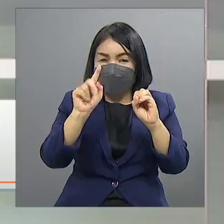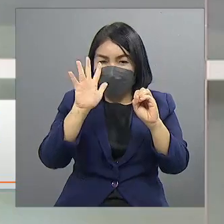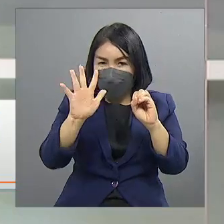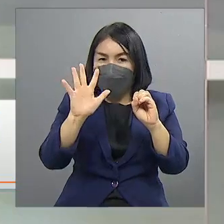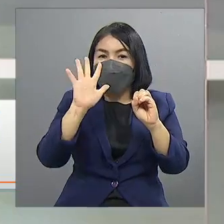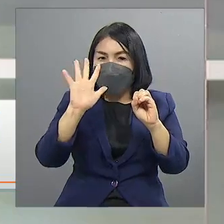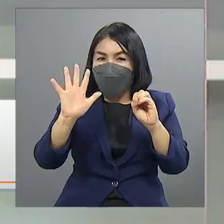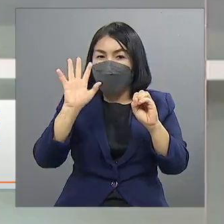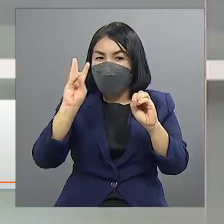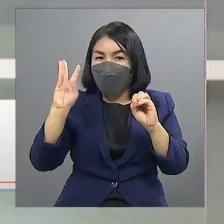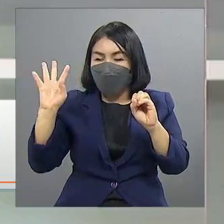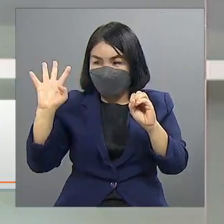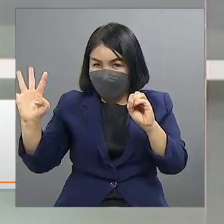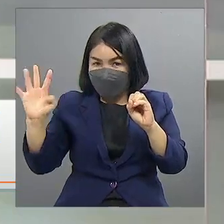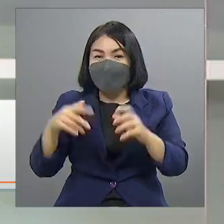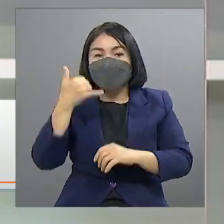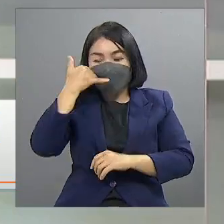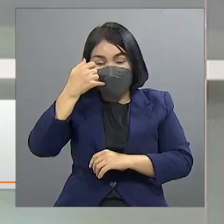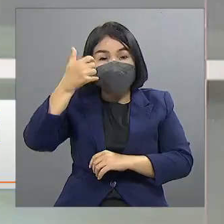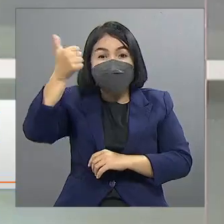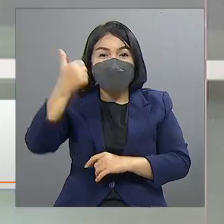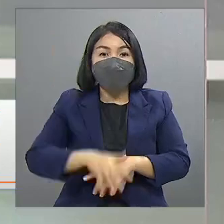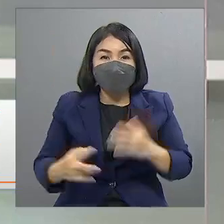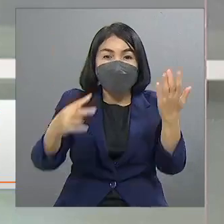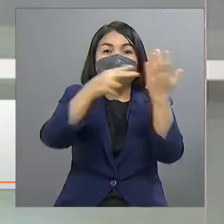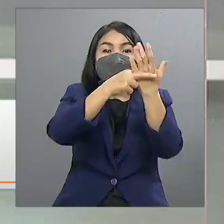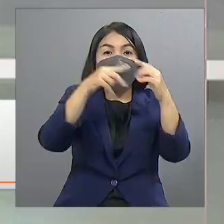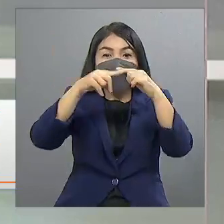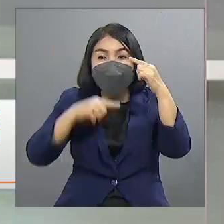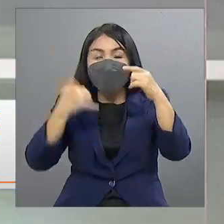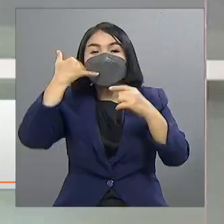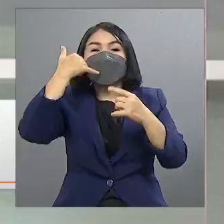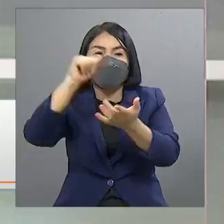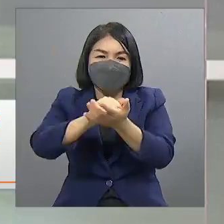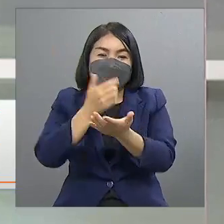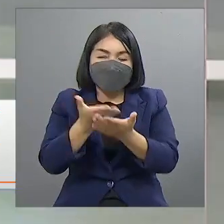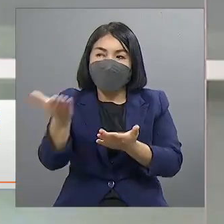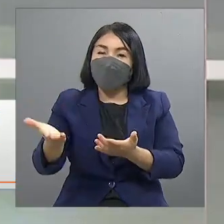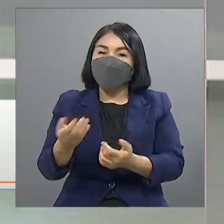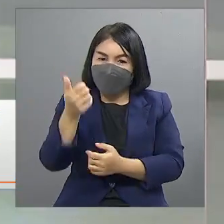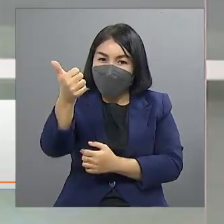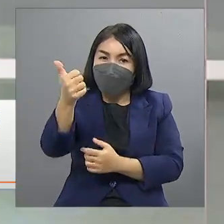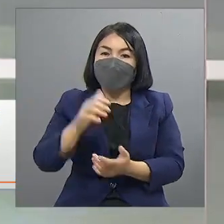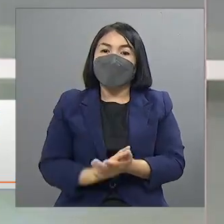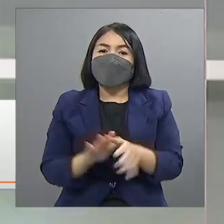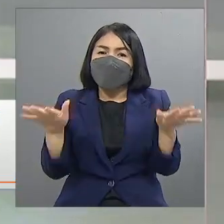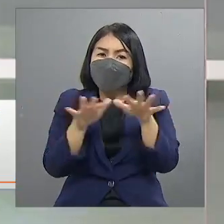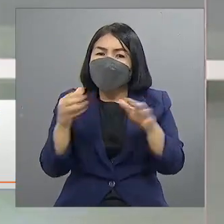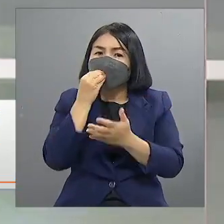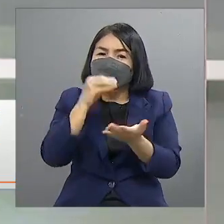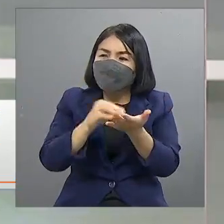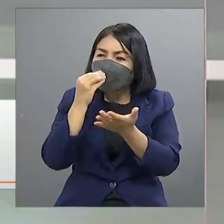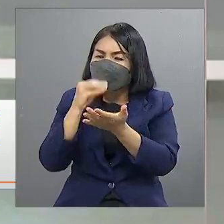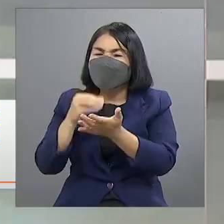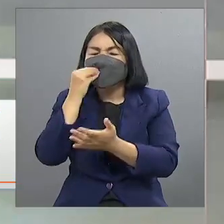0935155664นะคะโทรกันเข้าไปได้เลยเมื่อกี้สายตัดไปแสดงว่ามีคนโทรเข้ามาแล้วนะคะปกติเวลาที่เรากินน้ำจิ้มต่างๆเนี่ยมันจะคอแห้งไงเ